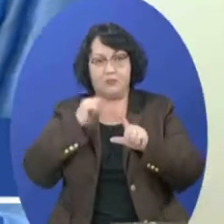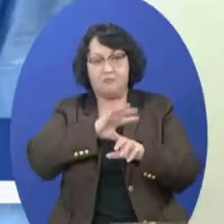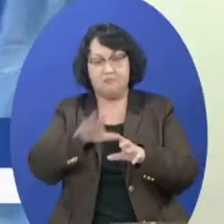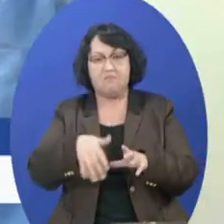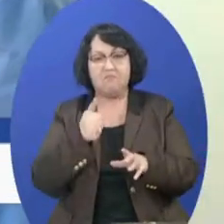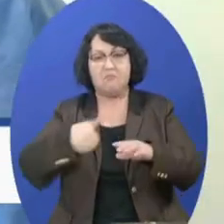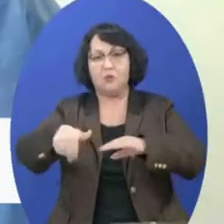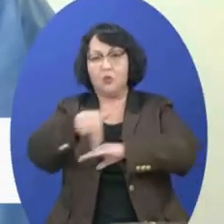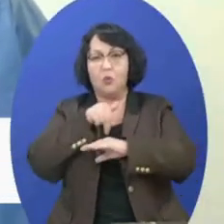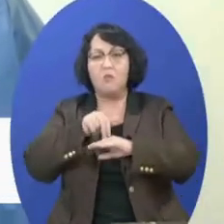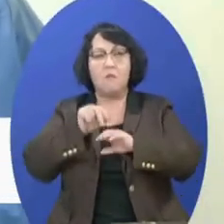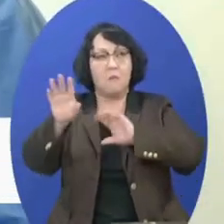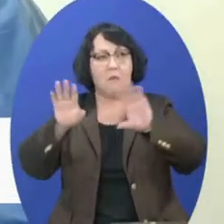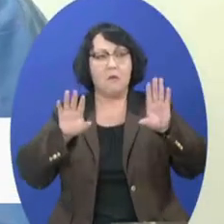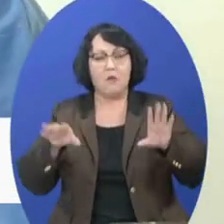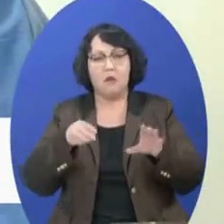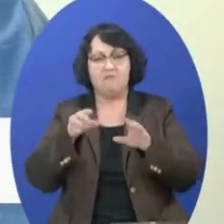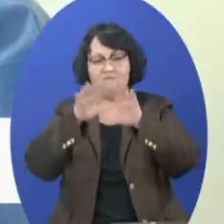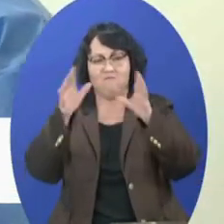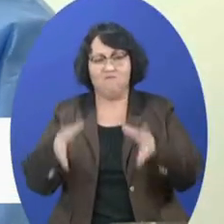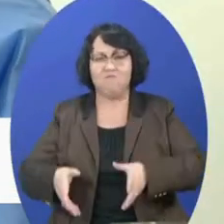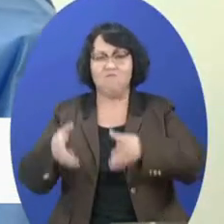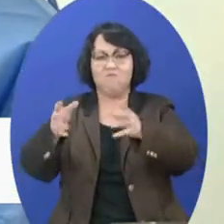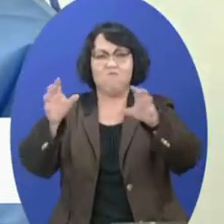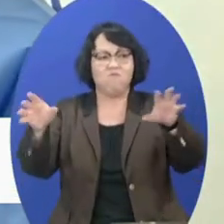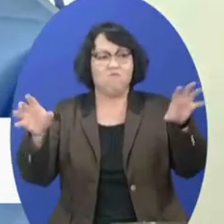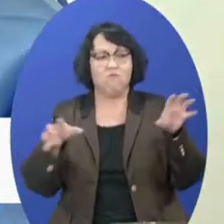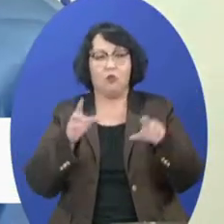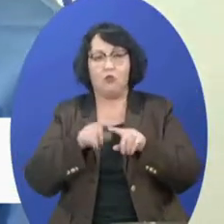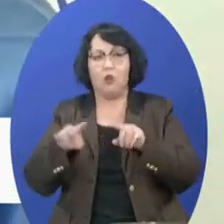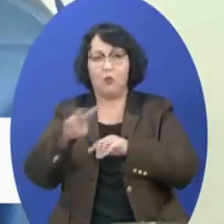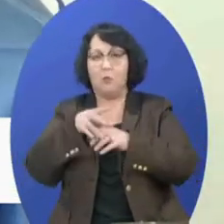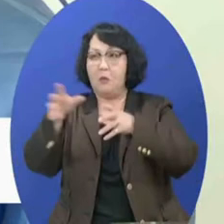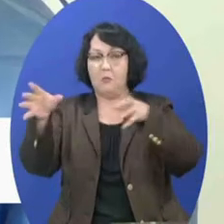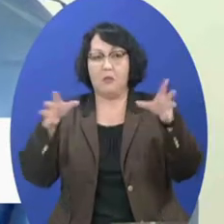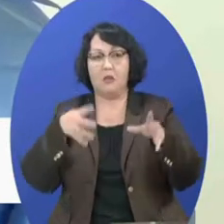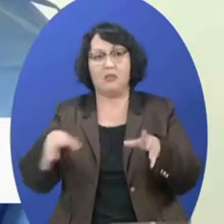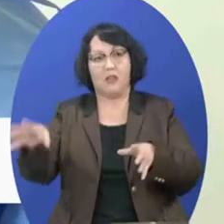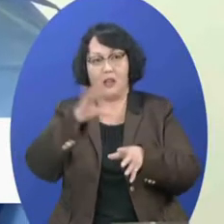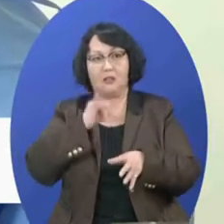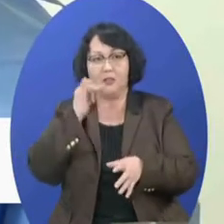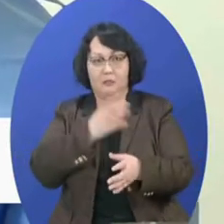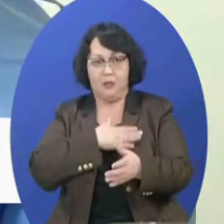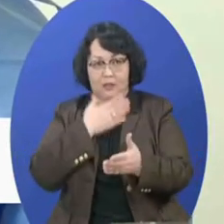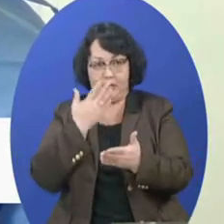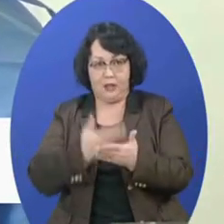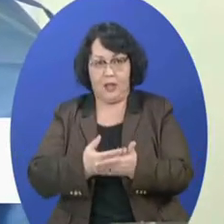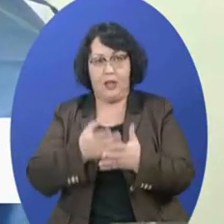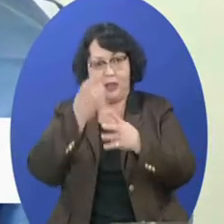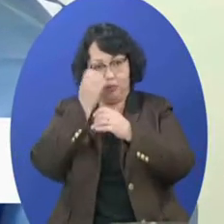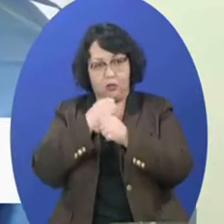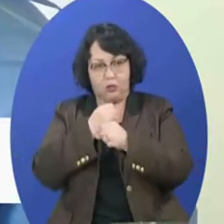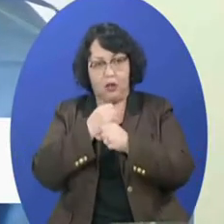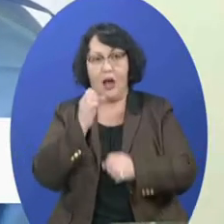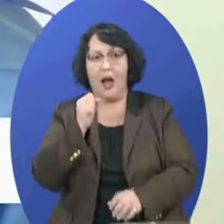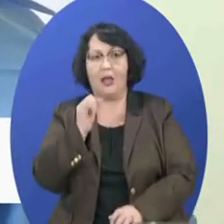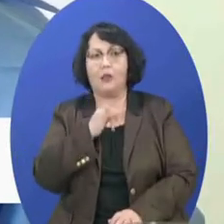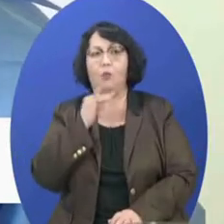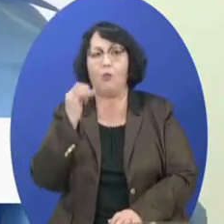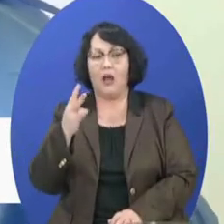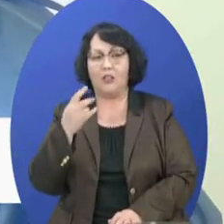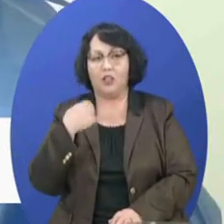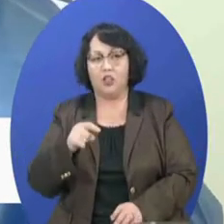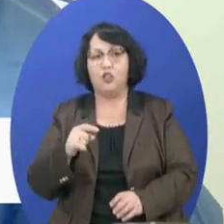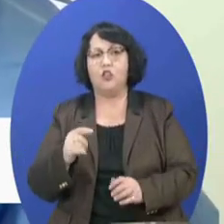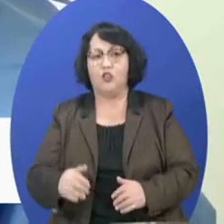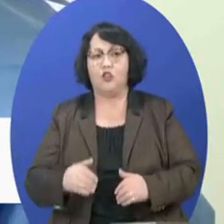ийм тоногт хөөрөмжүүд хөдөө орногт очих нь бас ийм байна. Тэгэхээр та бүхэнд маш их баярлж байна. Энэ өөрө лабораторийн ангаах ухааныг хөгжлийн